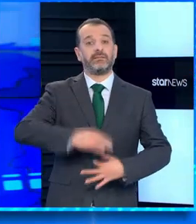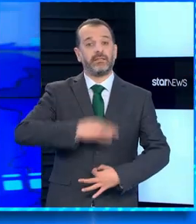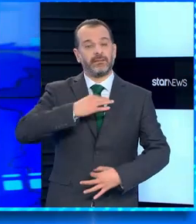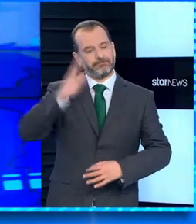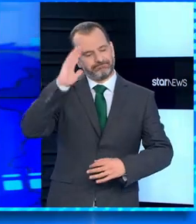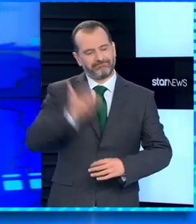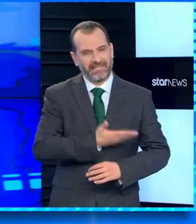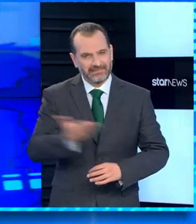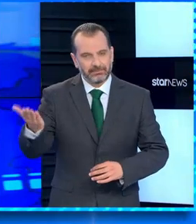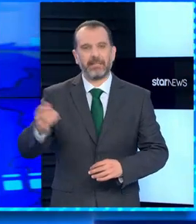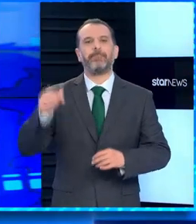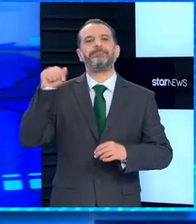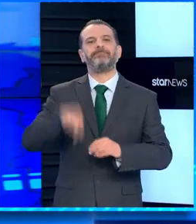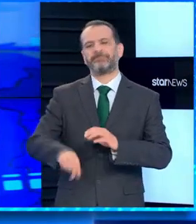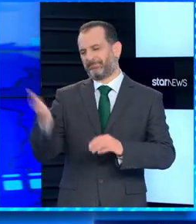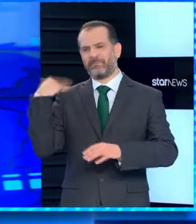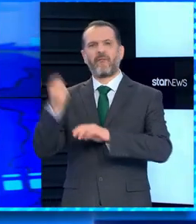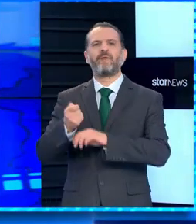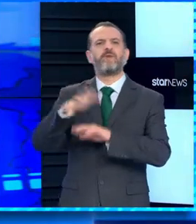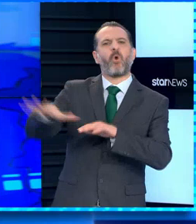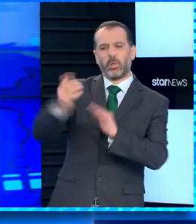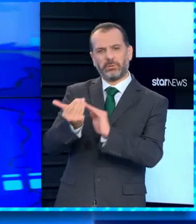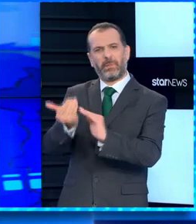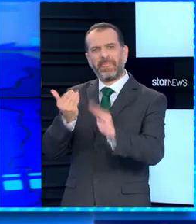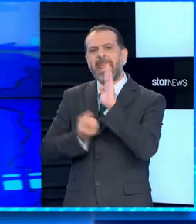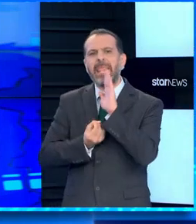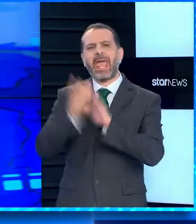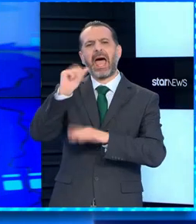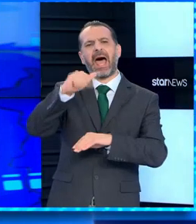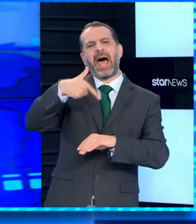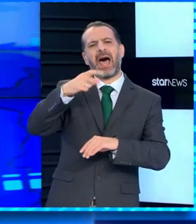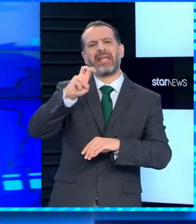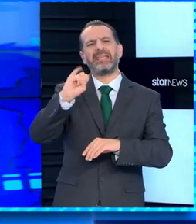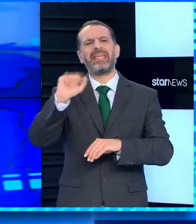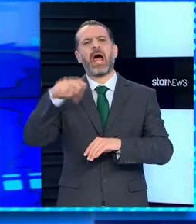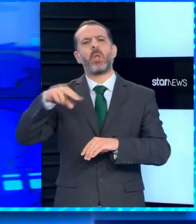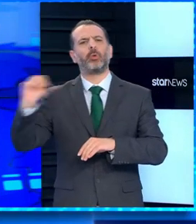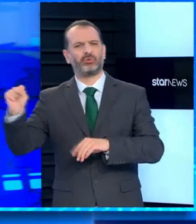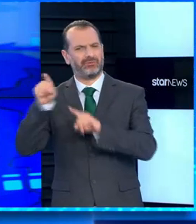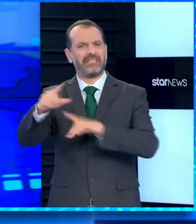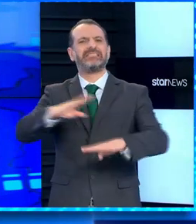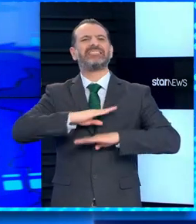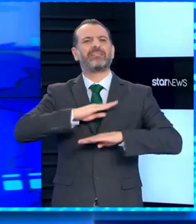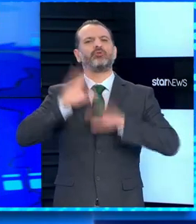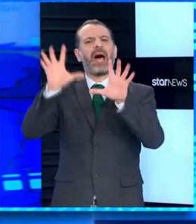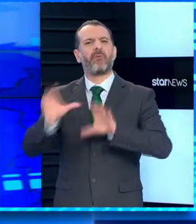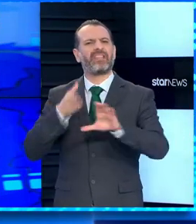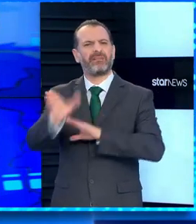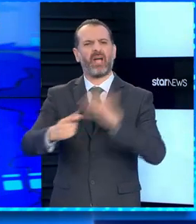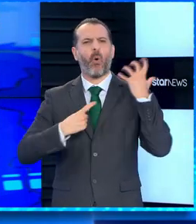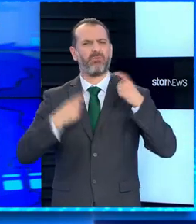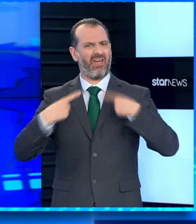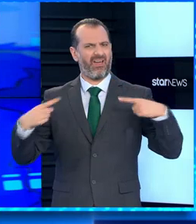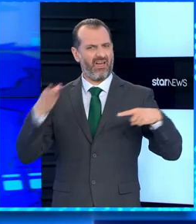Χαίρετε και πάλι κυρίες και κύριοι. Εκρήξεις των πυρομαχικών στις αποθήκες της πολεμικής αεροπορίας στην Νέα Αιχίαλο του Βόλου στις 27 Ιουλίου